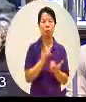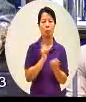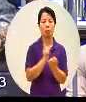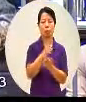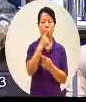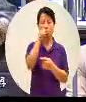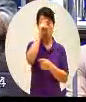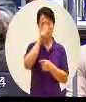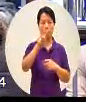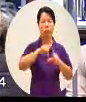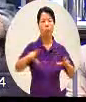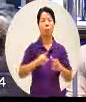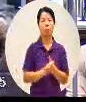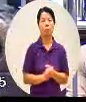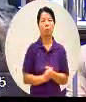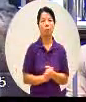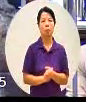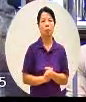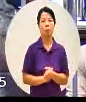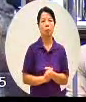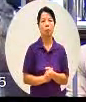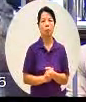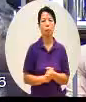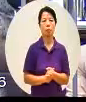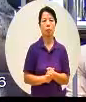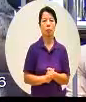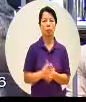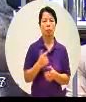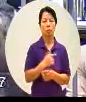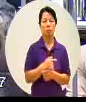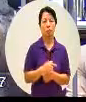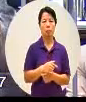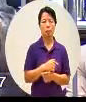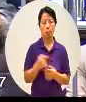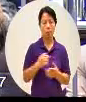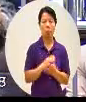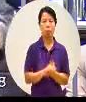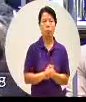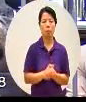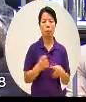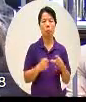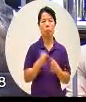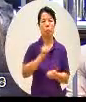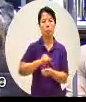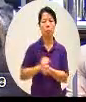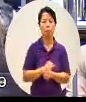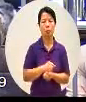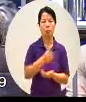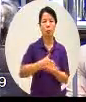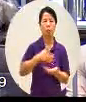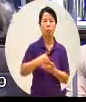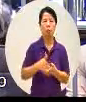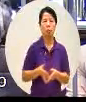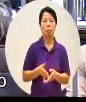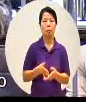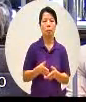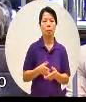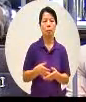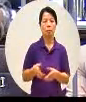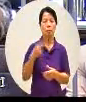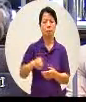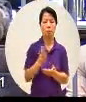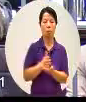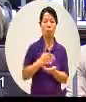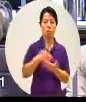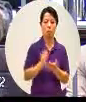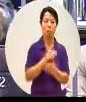的期待足高，所以讲这个部分很明确，它是公办重划哦，这个部分保障